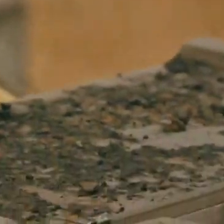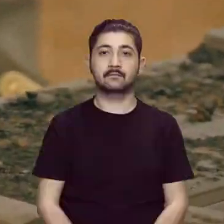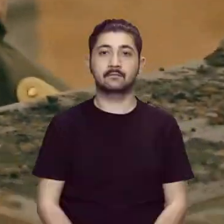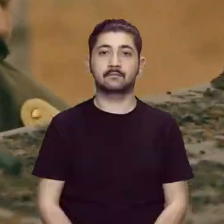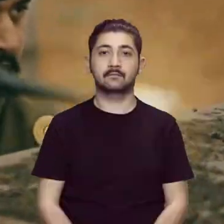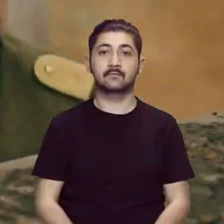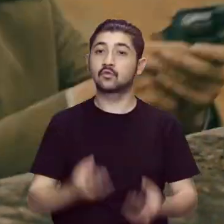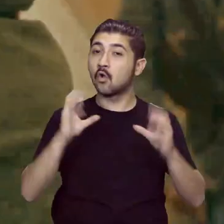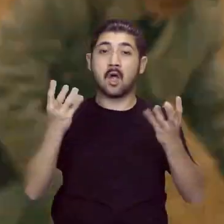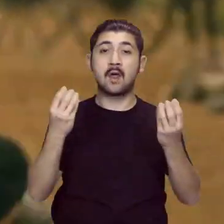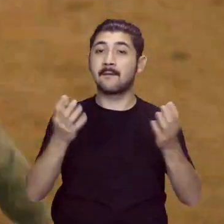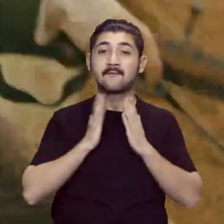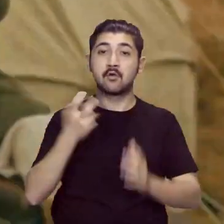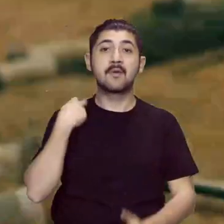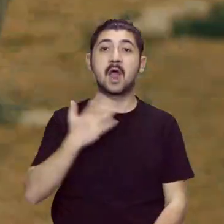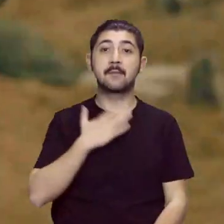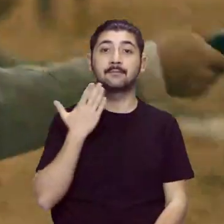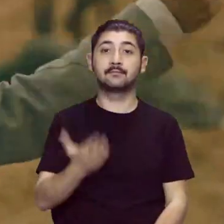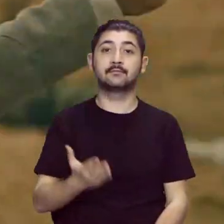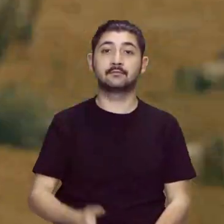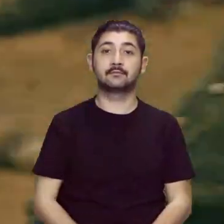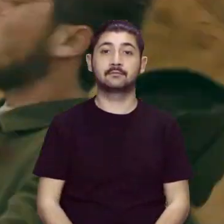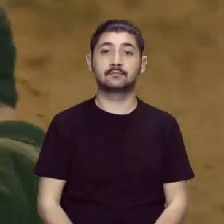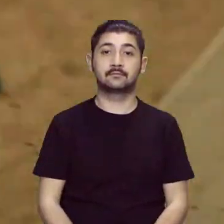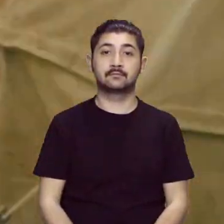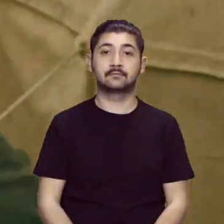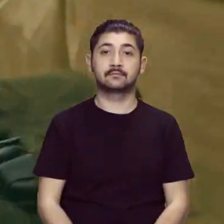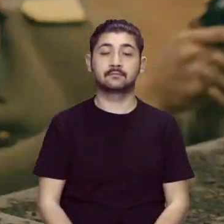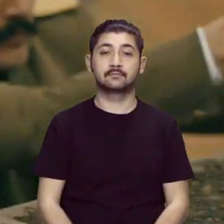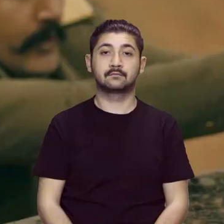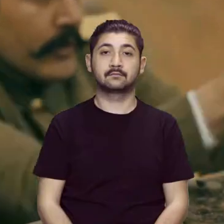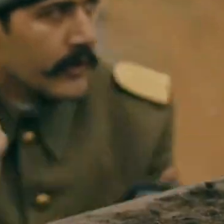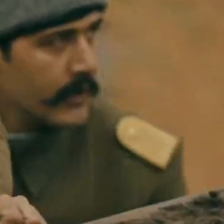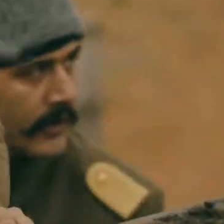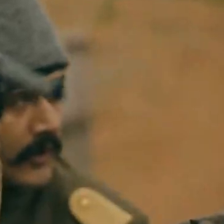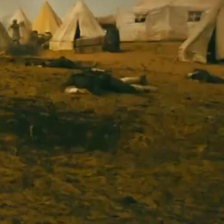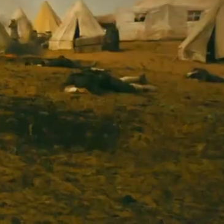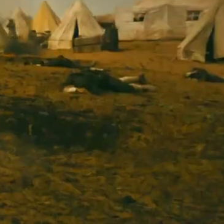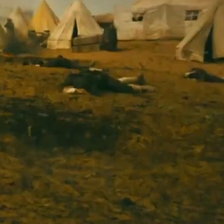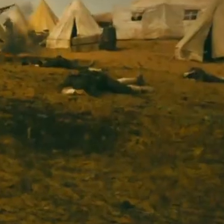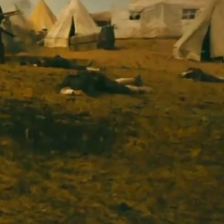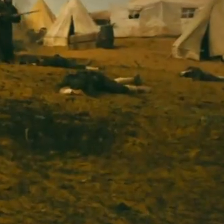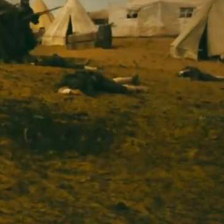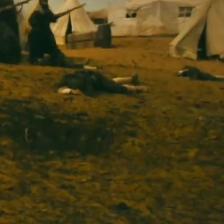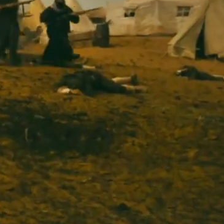Çok kalabalıklar, komutanım! Bir İngiliz subay beyaz tenli genç Osmanlı askerini vurdu.